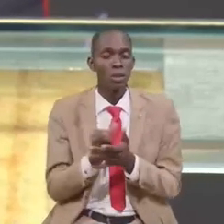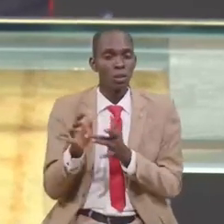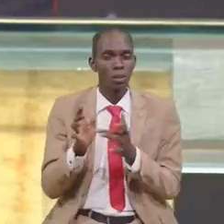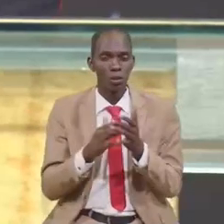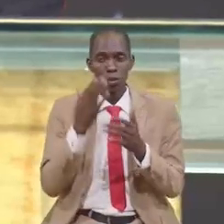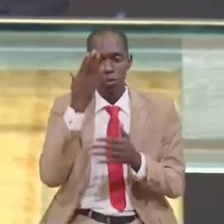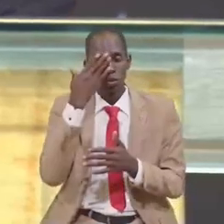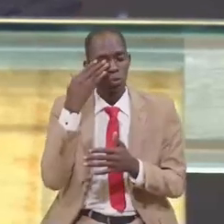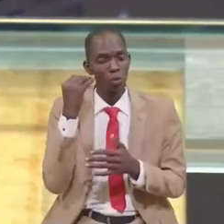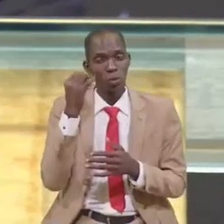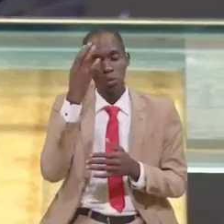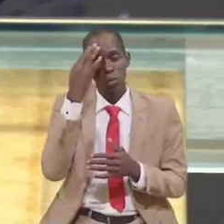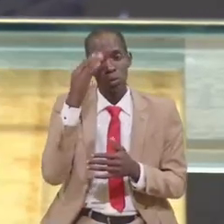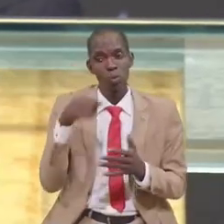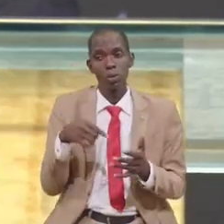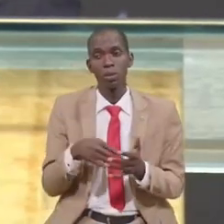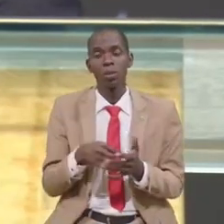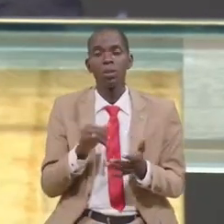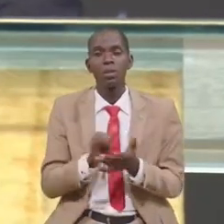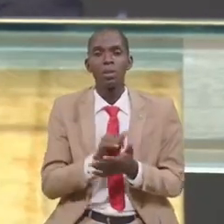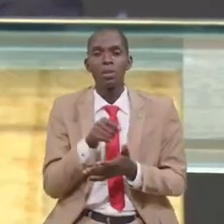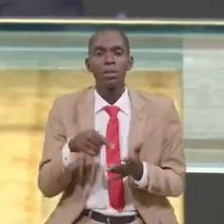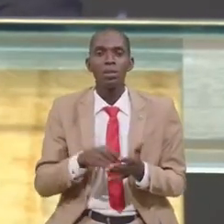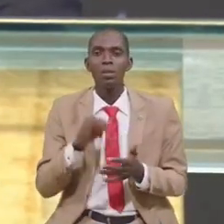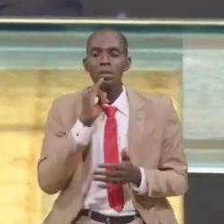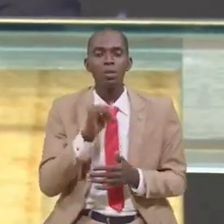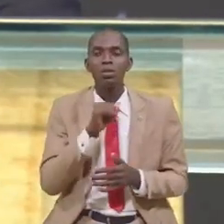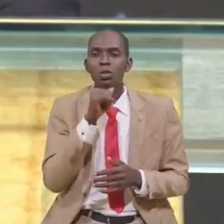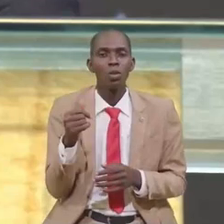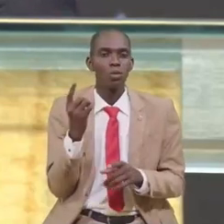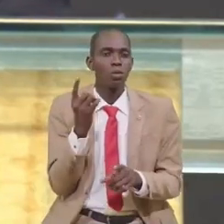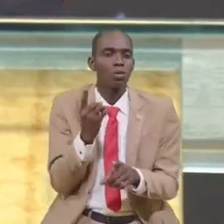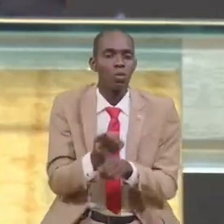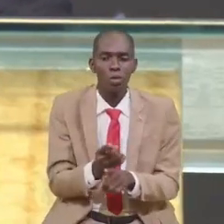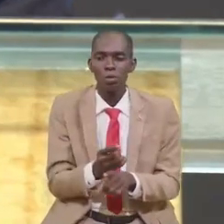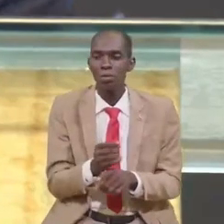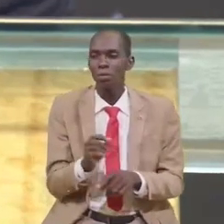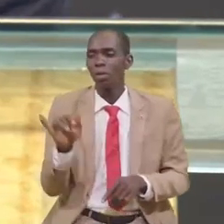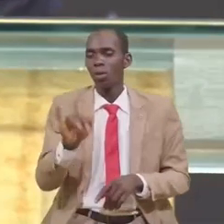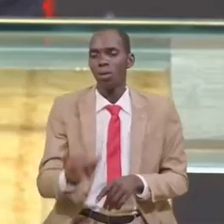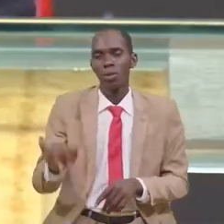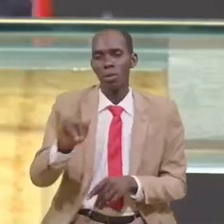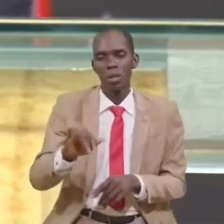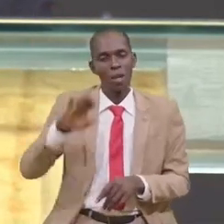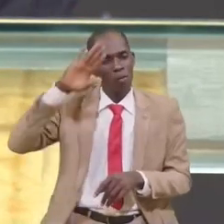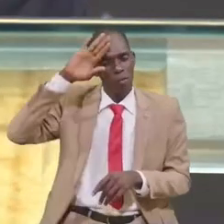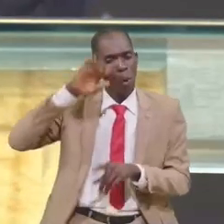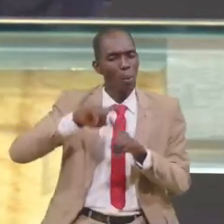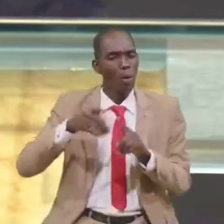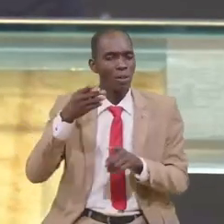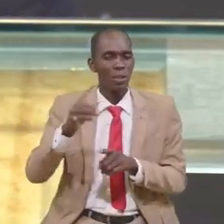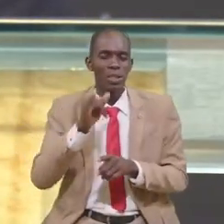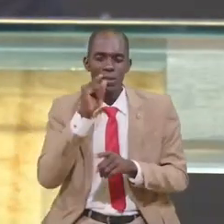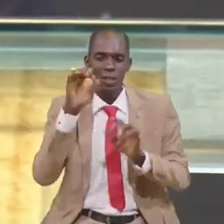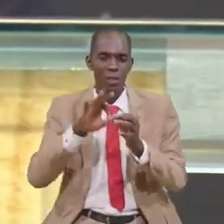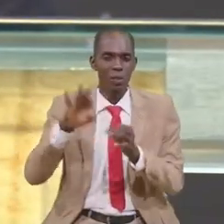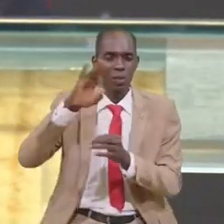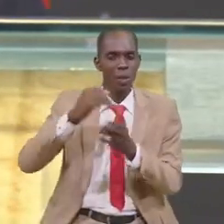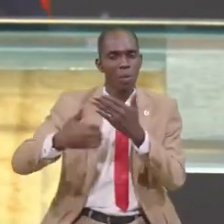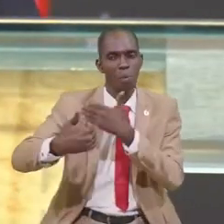que ceci n'est pas une simple fièvre. Il y a une personnalité derrière la fièvre. Et Jésus